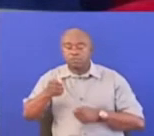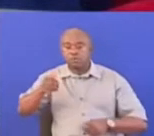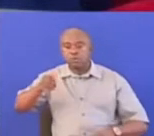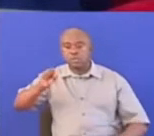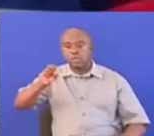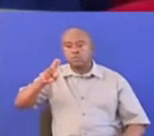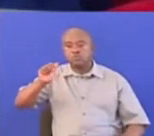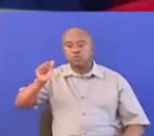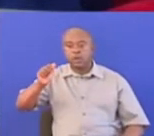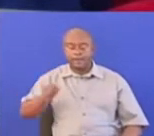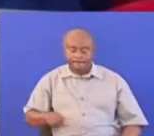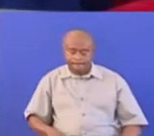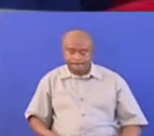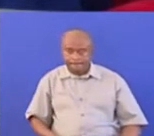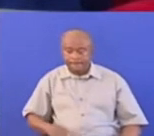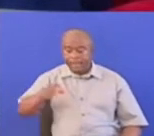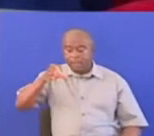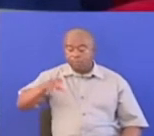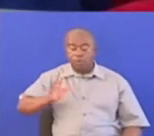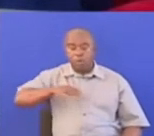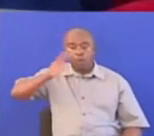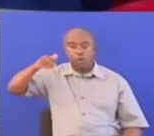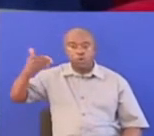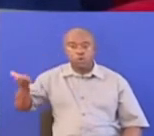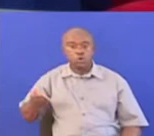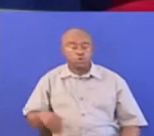SUA mkoa wa Morogoro.